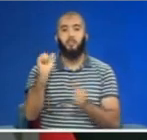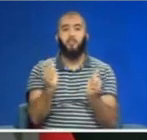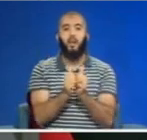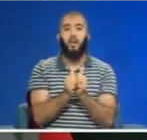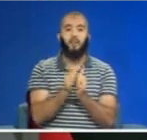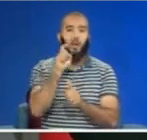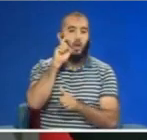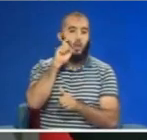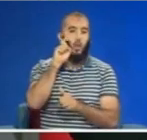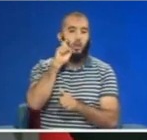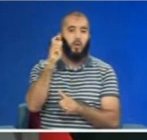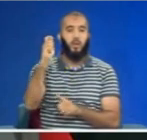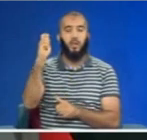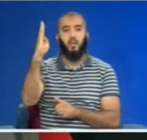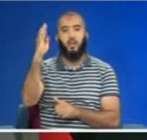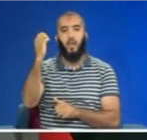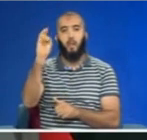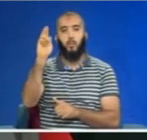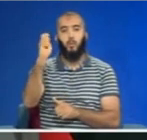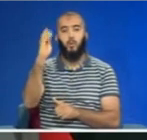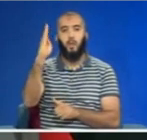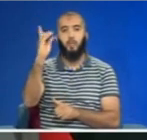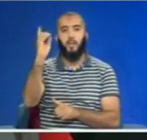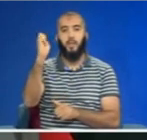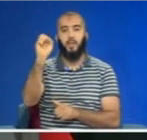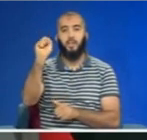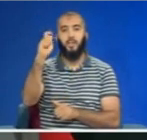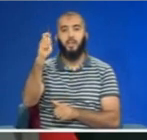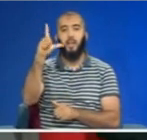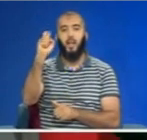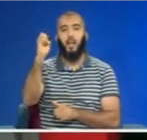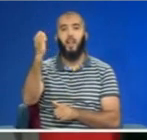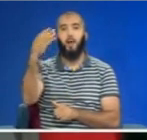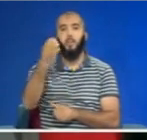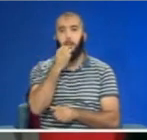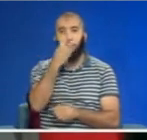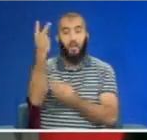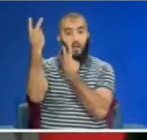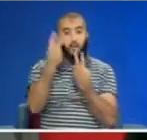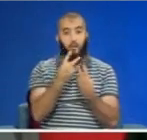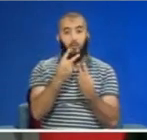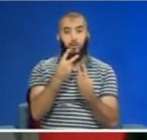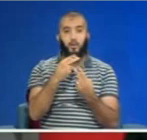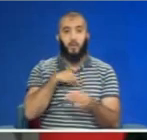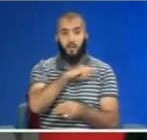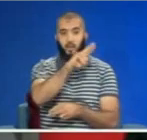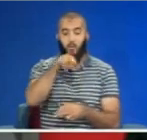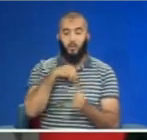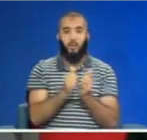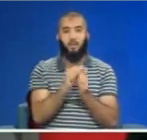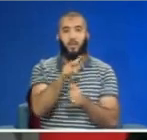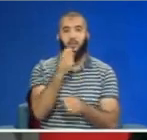الفضيلة الشيخ أبو عبد السلام، فأرحب باسمكم جميعا به معنا وبيننا مجيبا عن